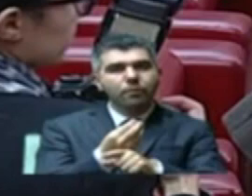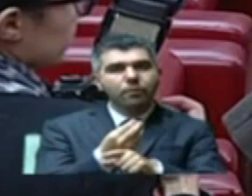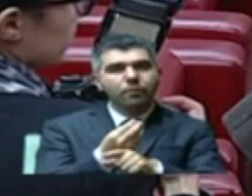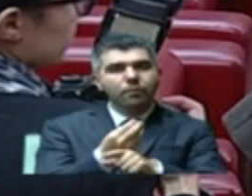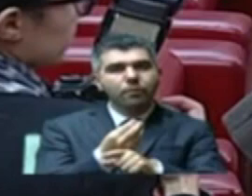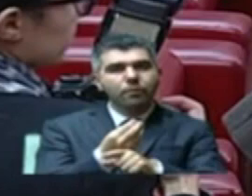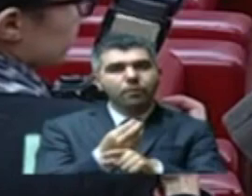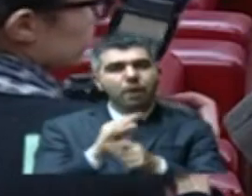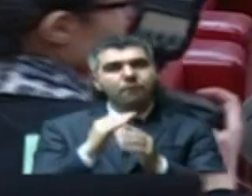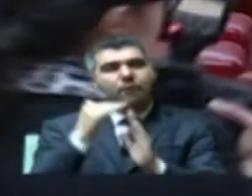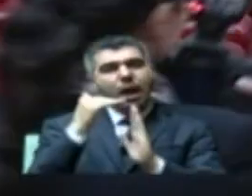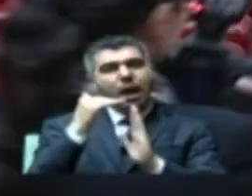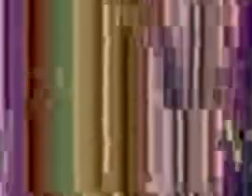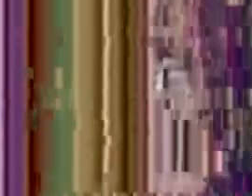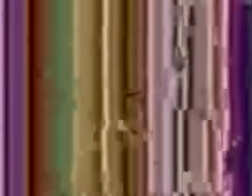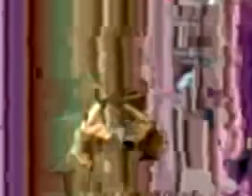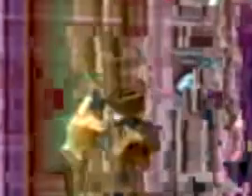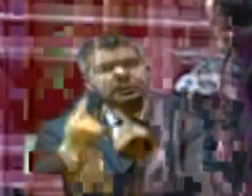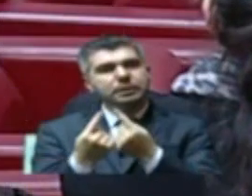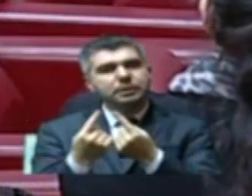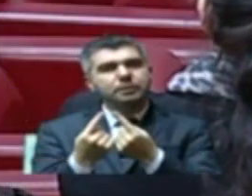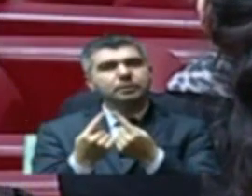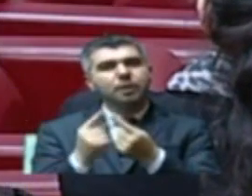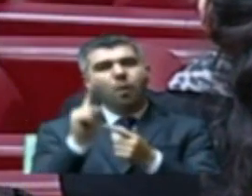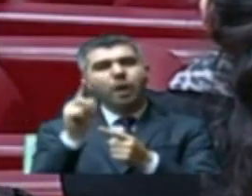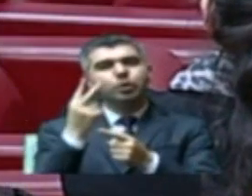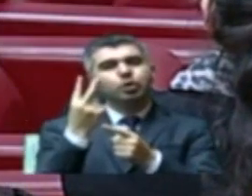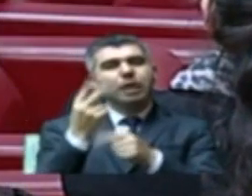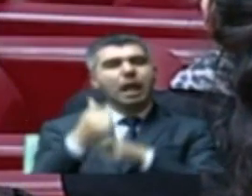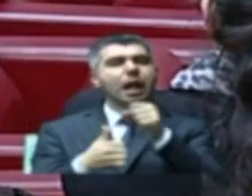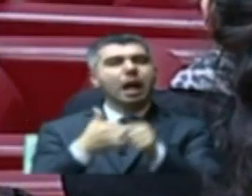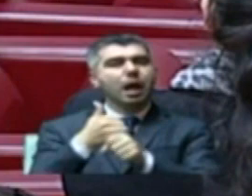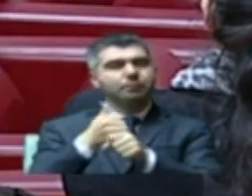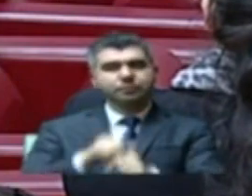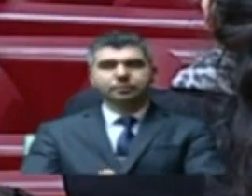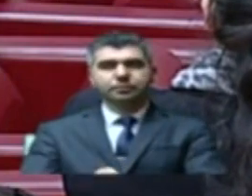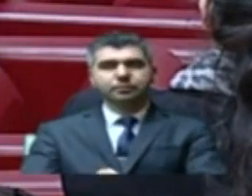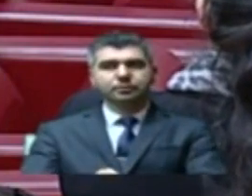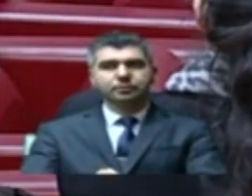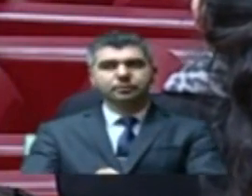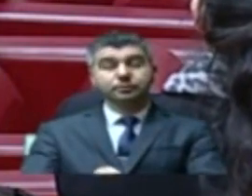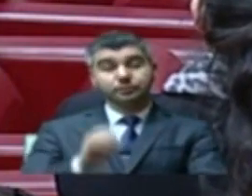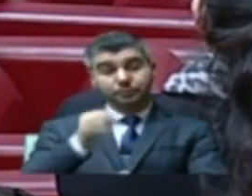كل الأعمار على 21 سنة. وبطبيعة الحال